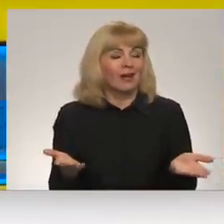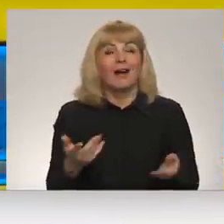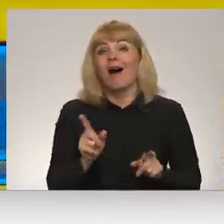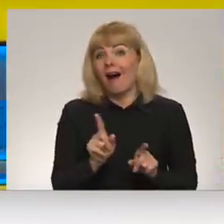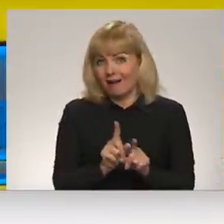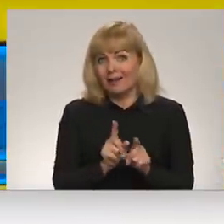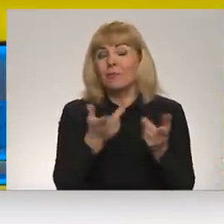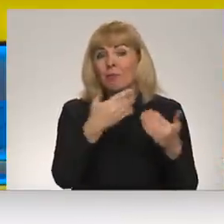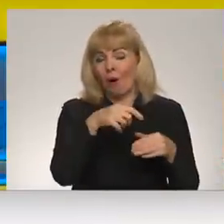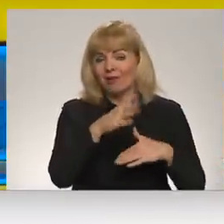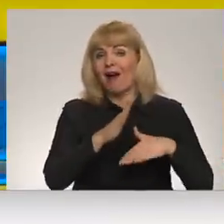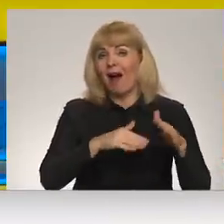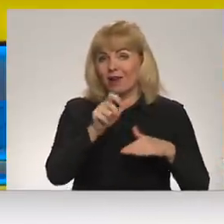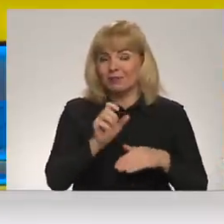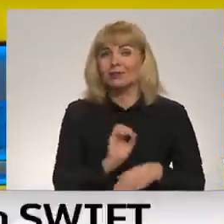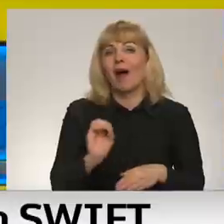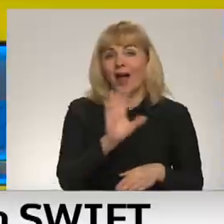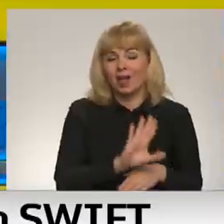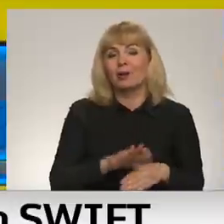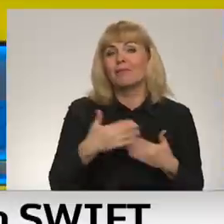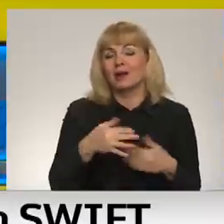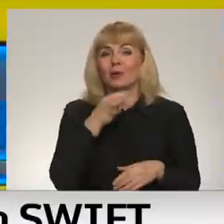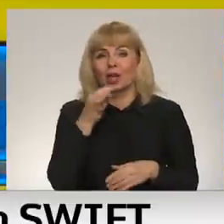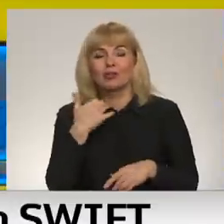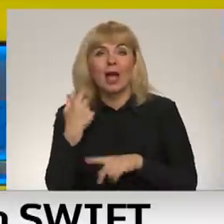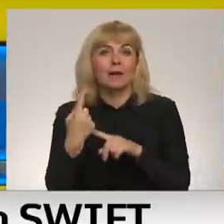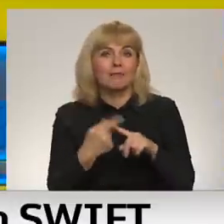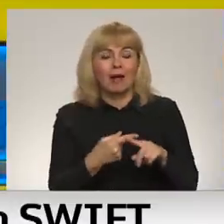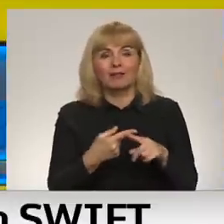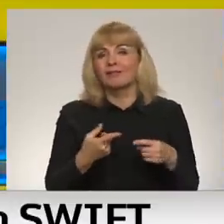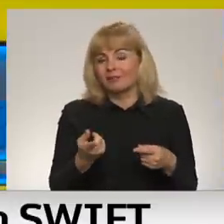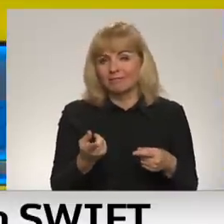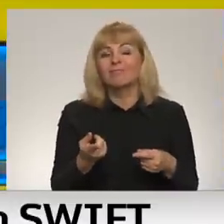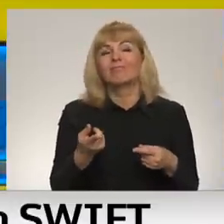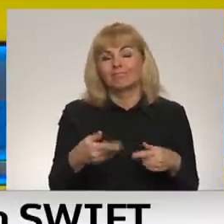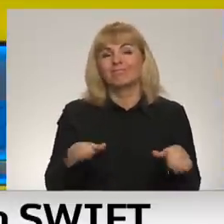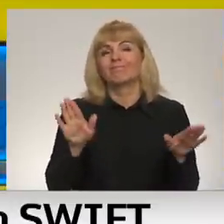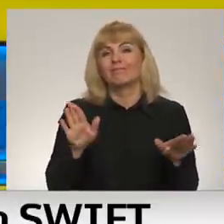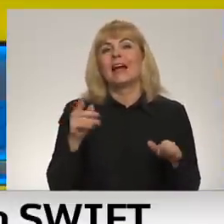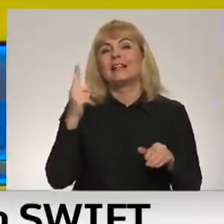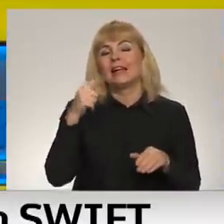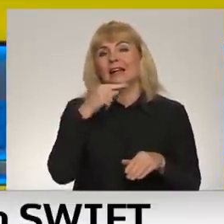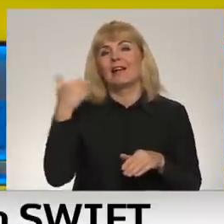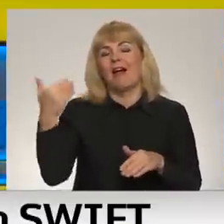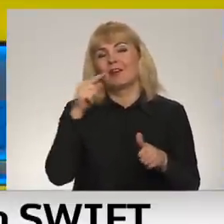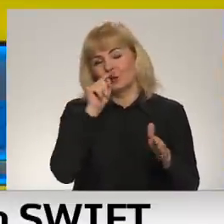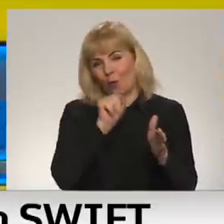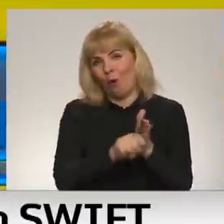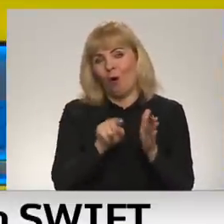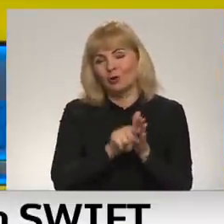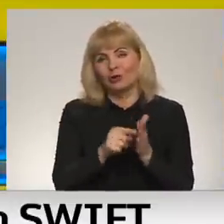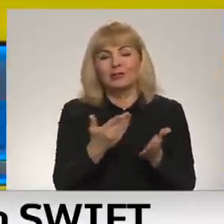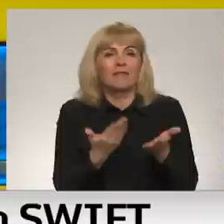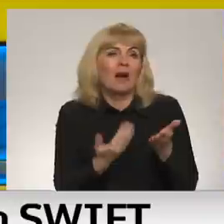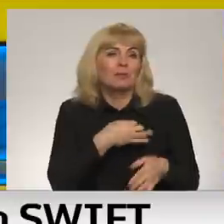arī politiķi amatpersonas Eiropā ir teikušas, ka Baltkrievija de facto ir Krievijas kontrolē, varbūt ir juridiski kaut